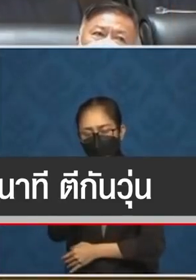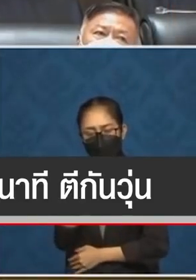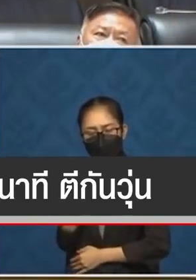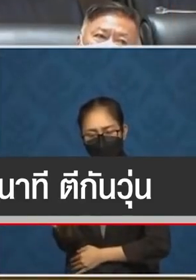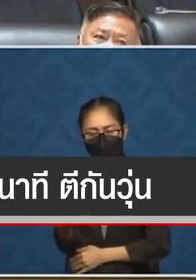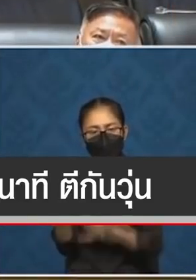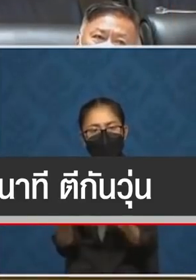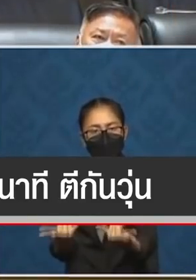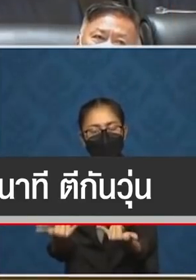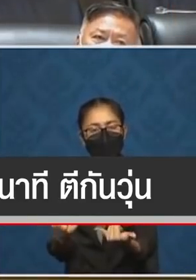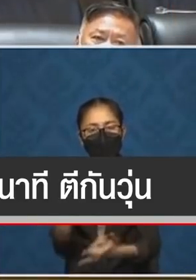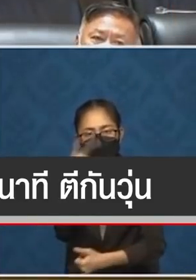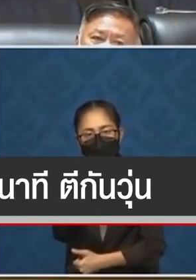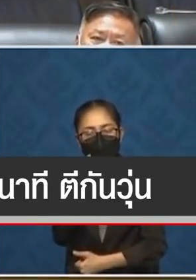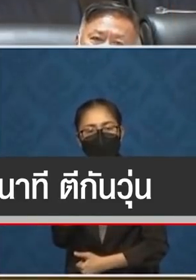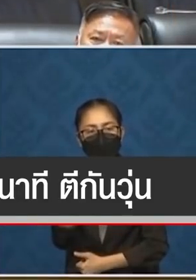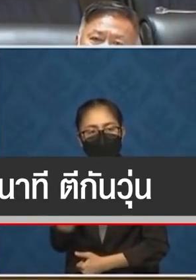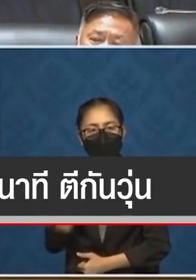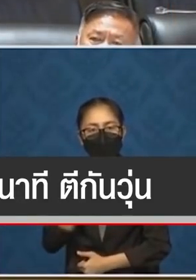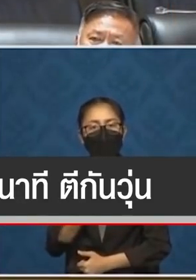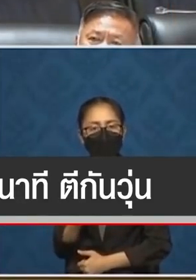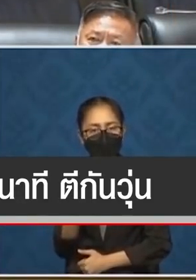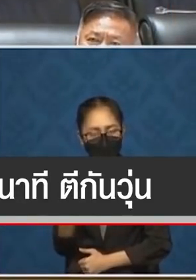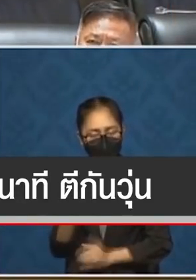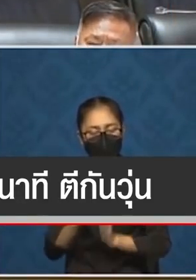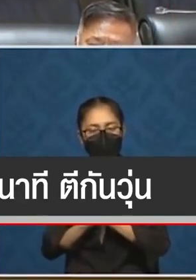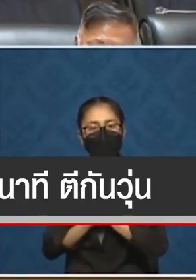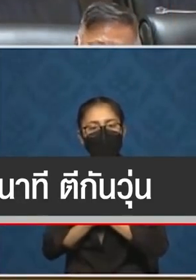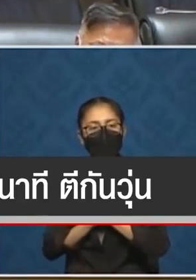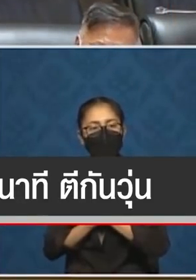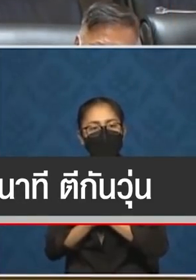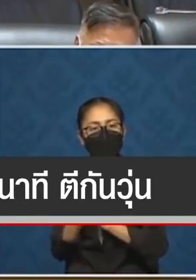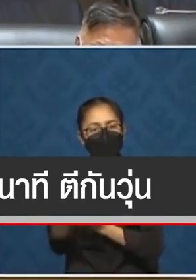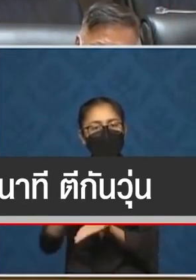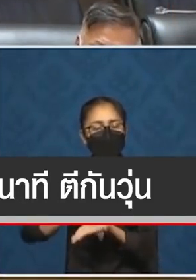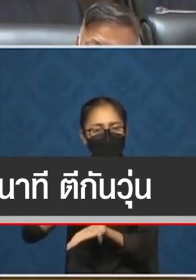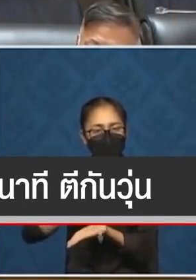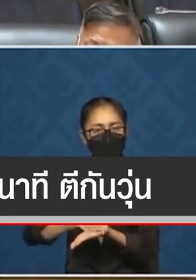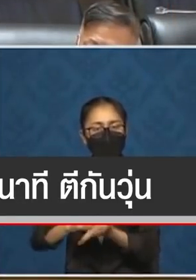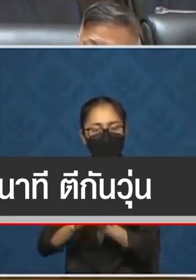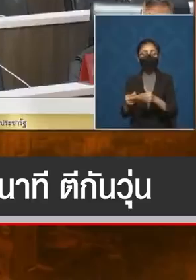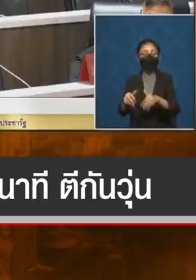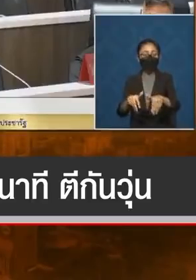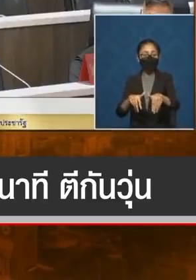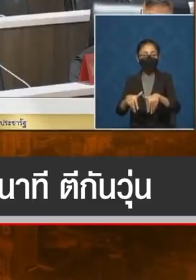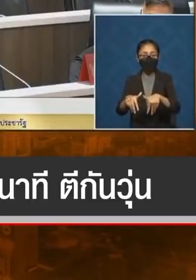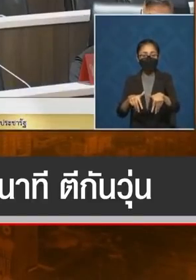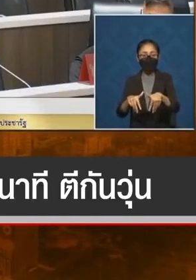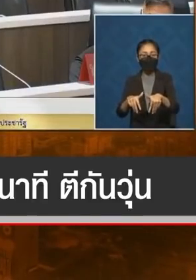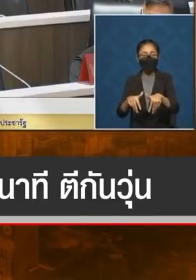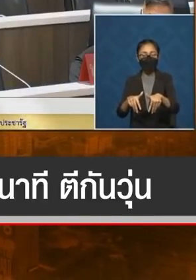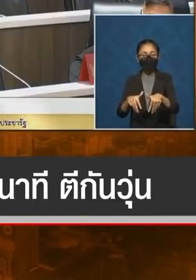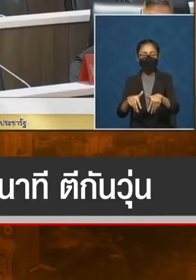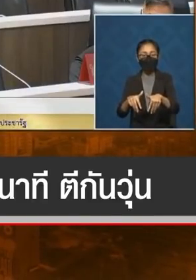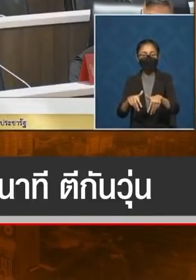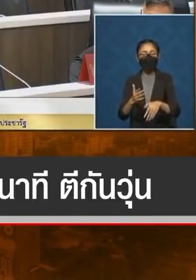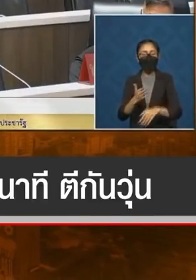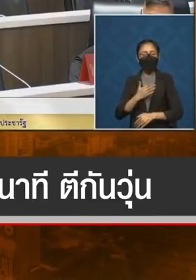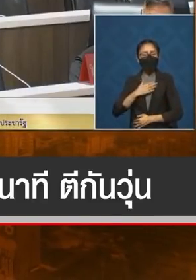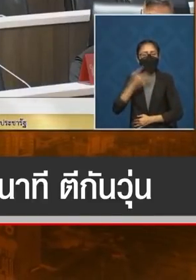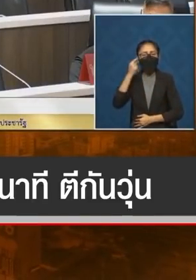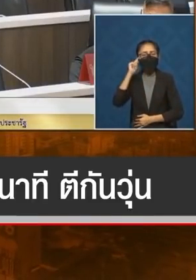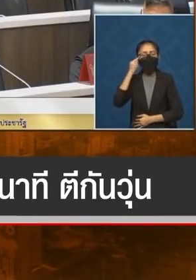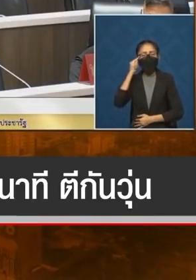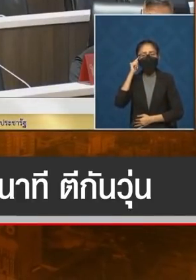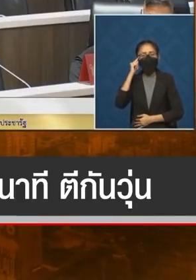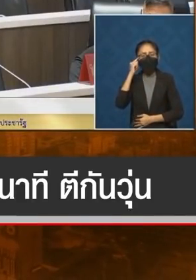อเนี่ยเก้าอี้เนี่ยติดกันเลยนะแล้วบล็อกอยู่กับที่นะเก ้ าอ ี ้นิ่งอยู่กับที่สนิทอยู่กับที่นะบล็อกเอาไว้วางตรงนั้นเนปิดอ